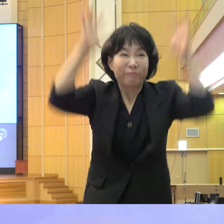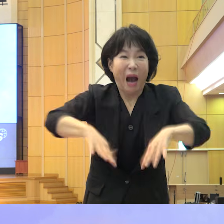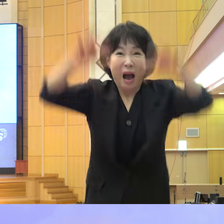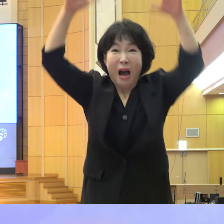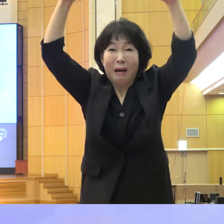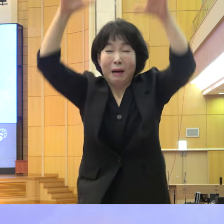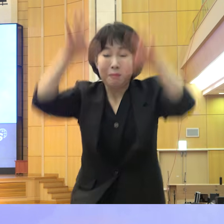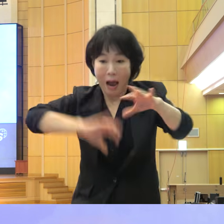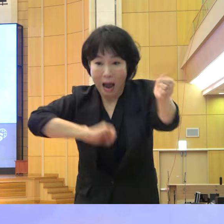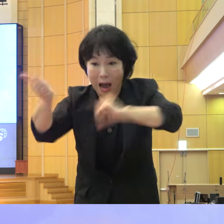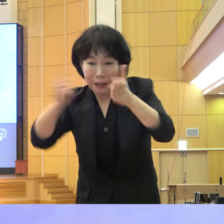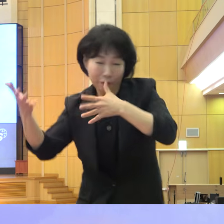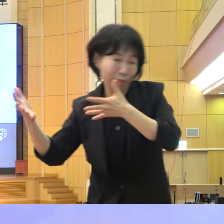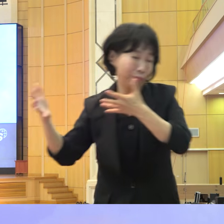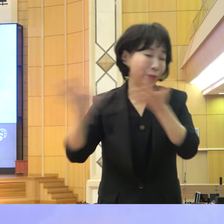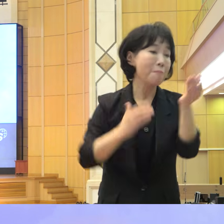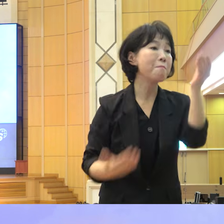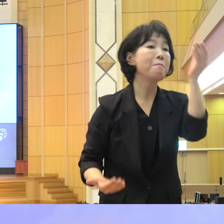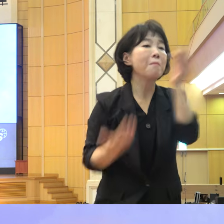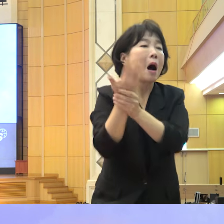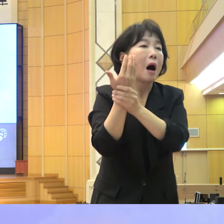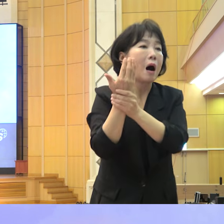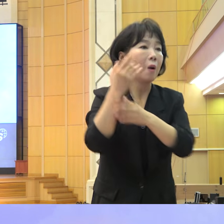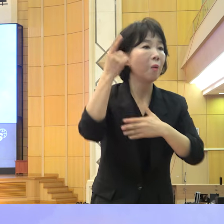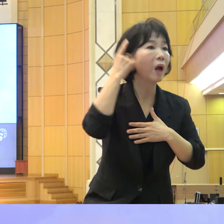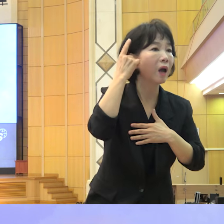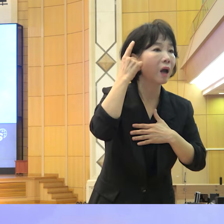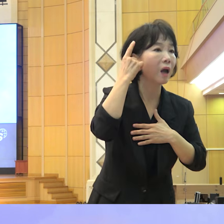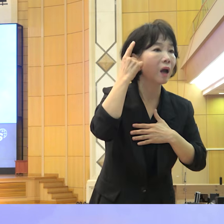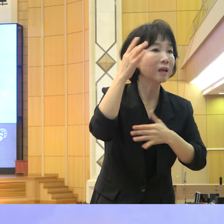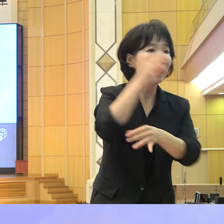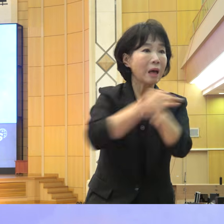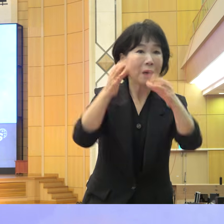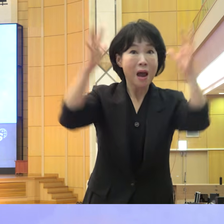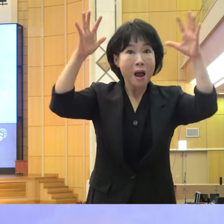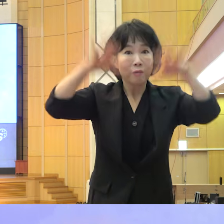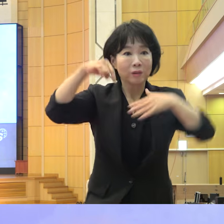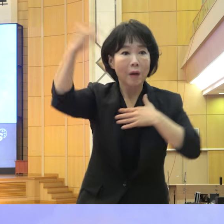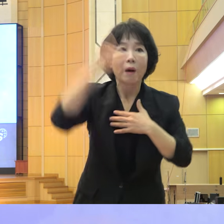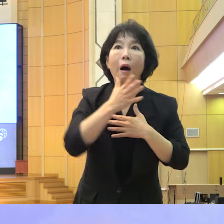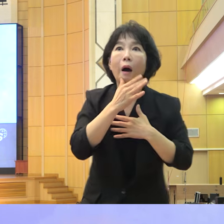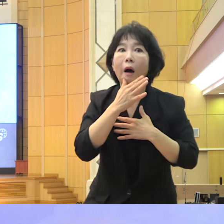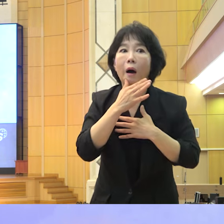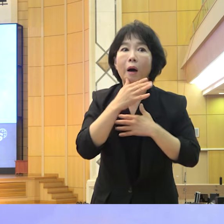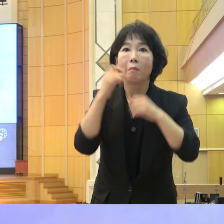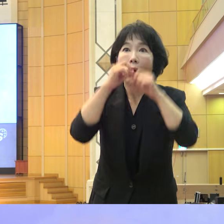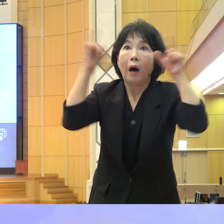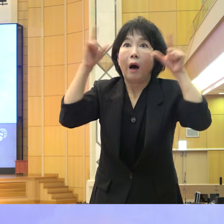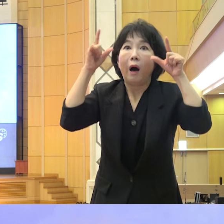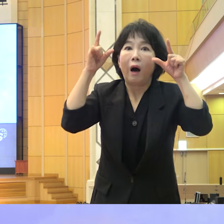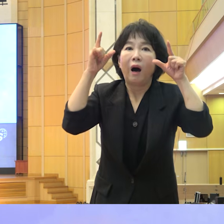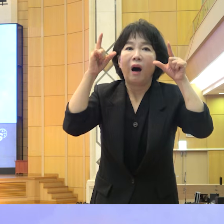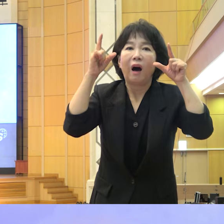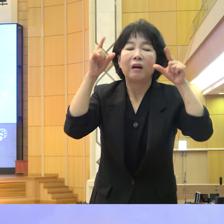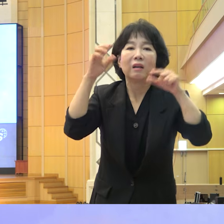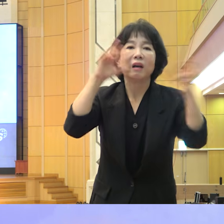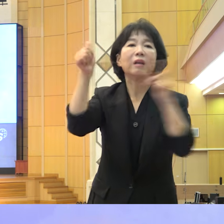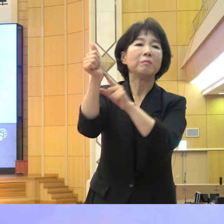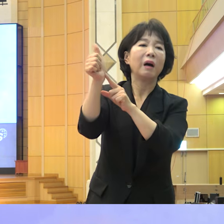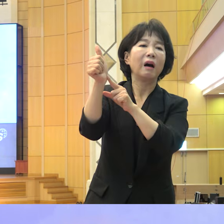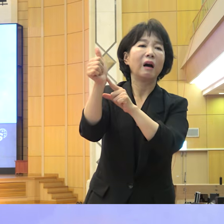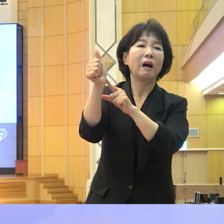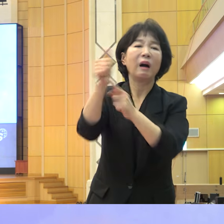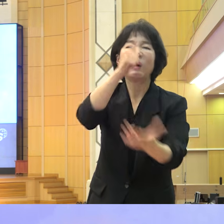왕창 무너졌습니다. 그가 그 무너지고 난 다음에 그것을 인해 가지고